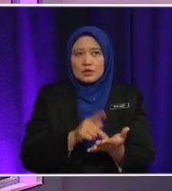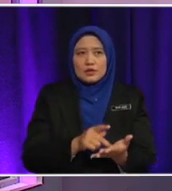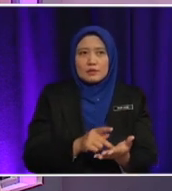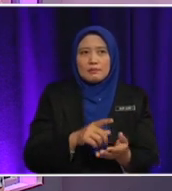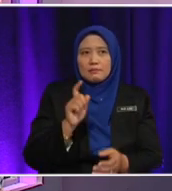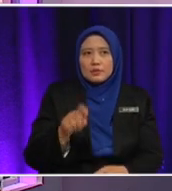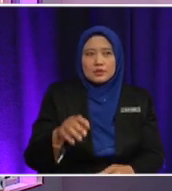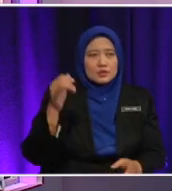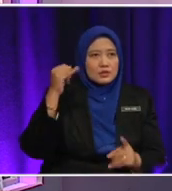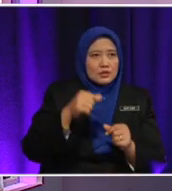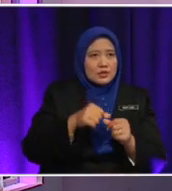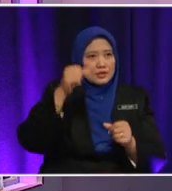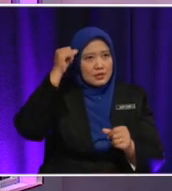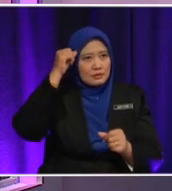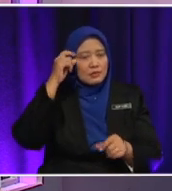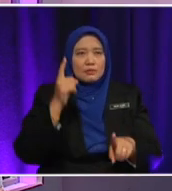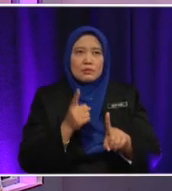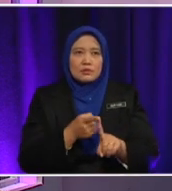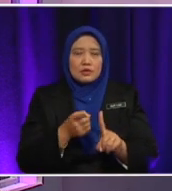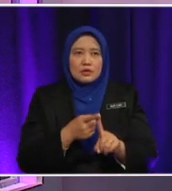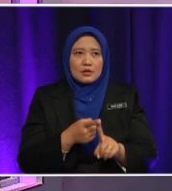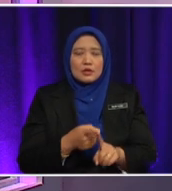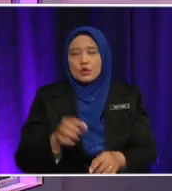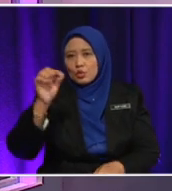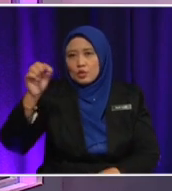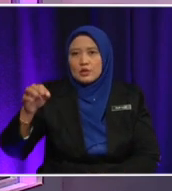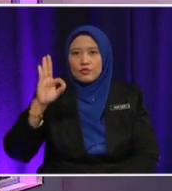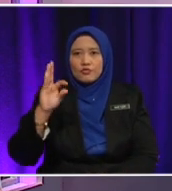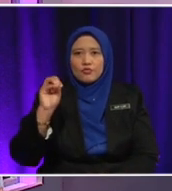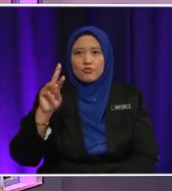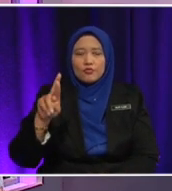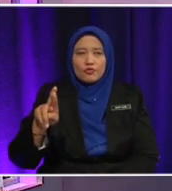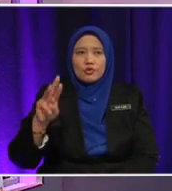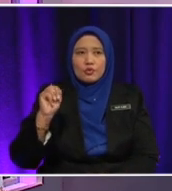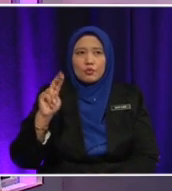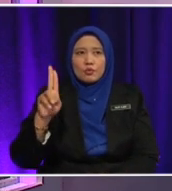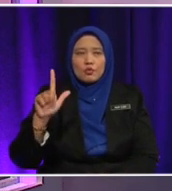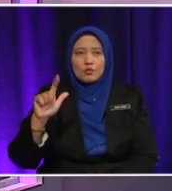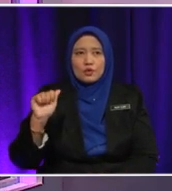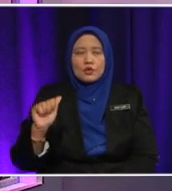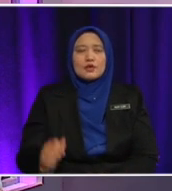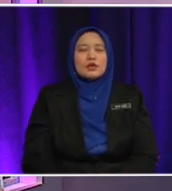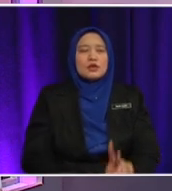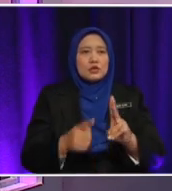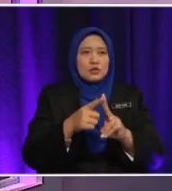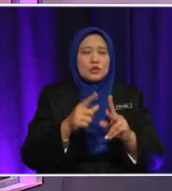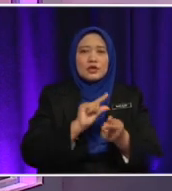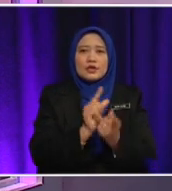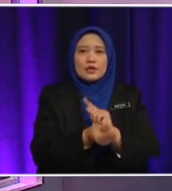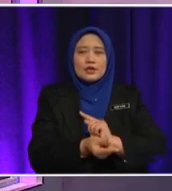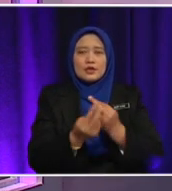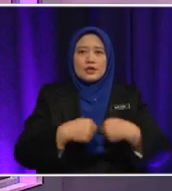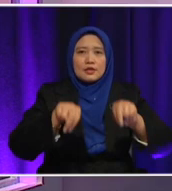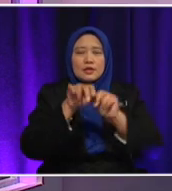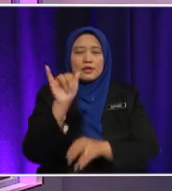benda tuh Oke kemudian mesti ganti nilai yang betul dan yang ketiga adalah mesti ada jawaban